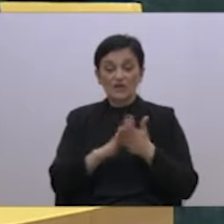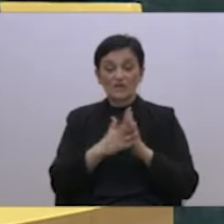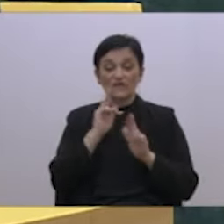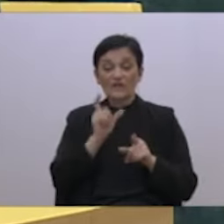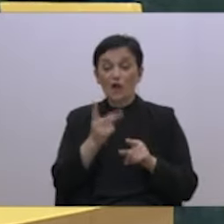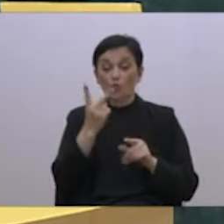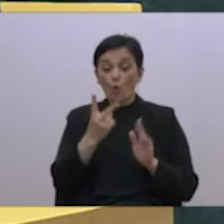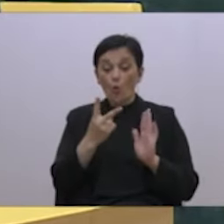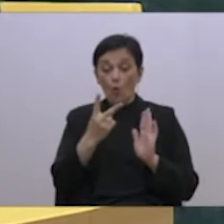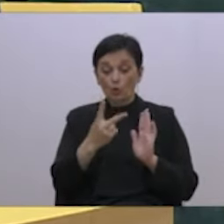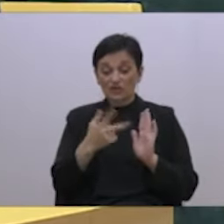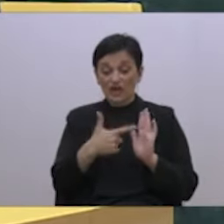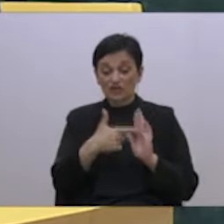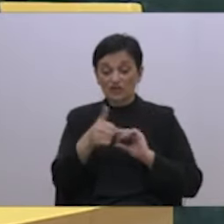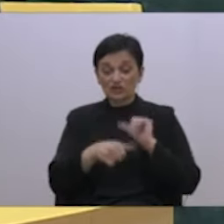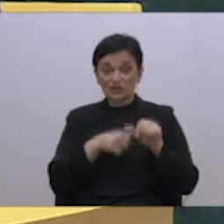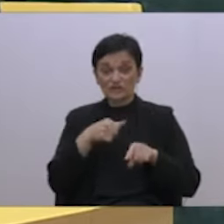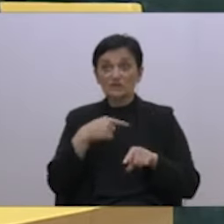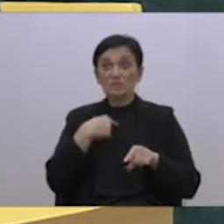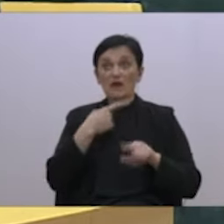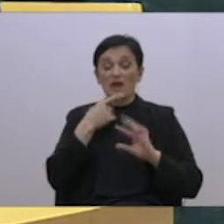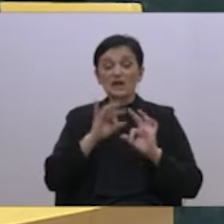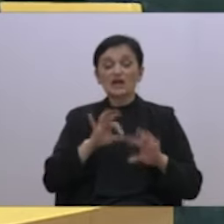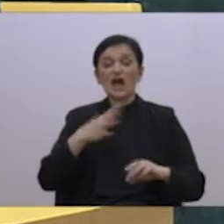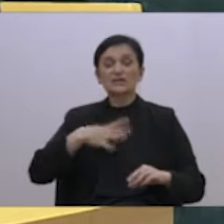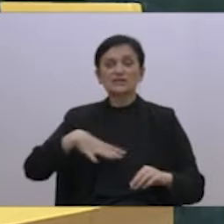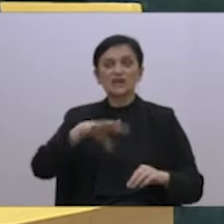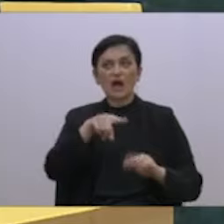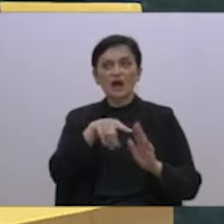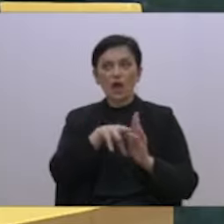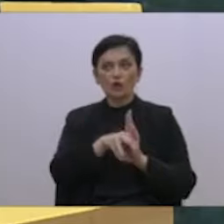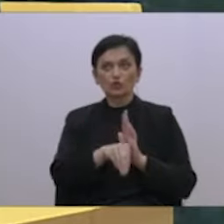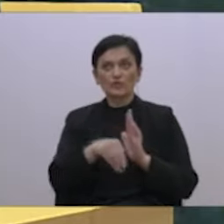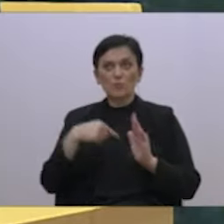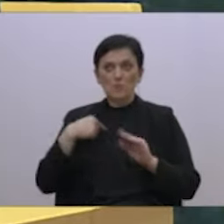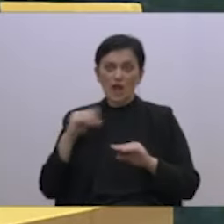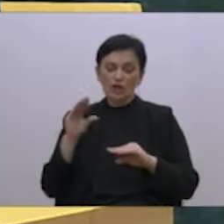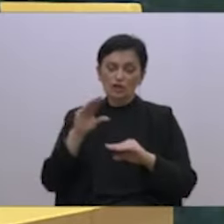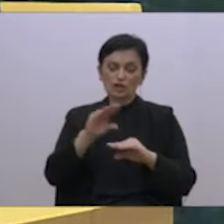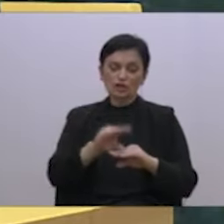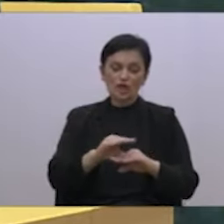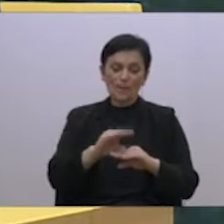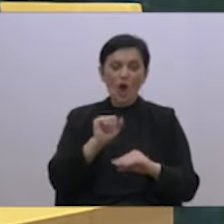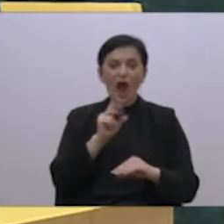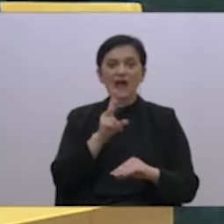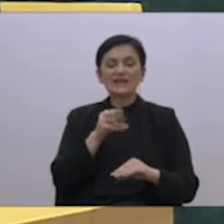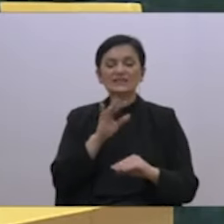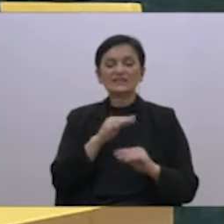2027 წელს მე განვაცხადე, რომ საქართველოში შემომაქ ის აქტივები, რომლებიც